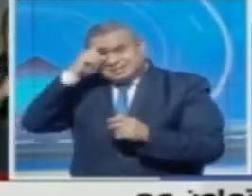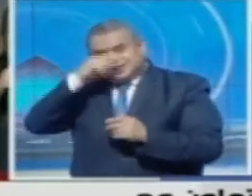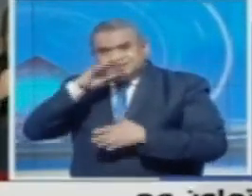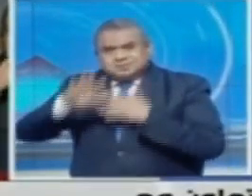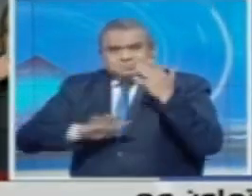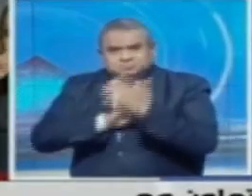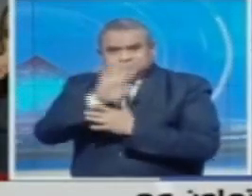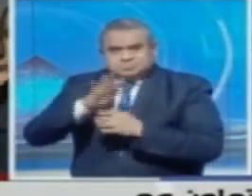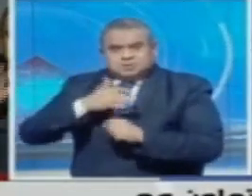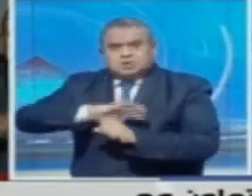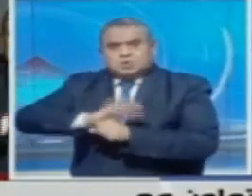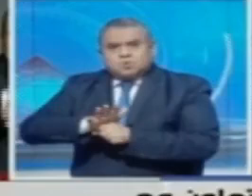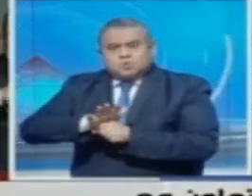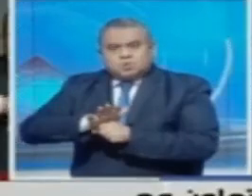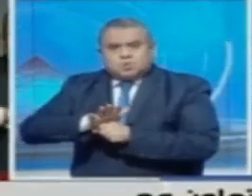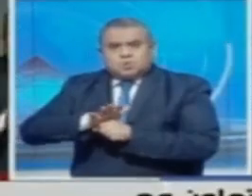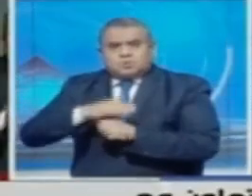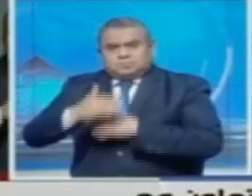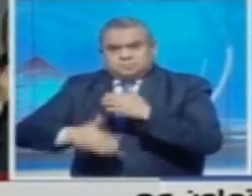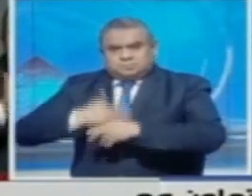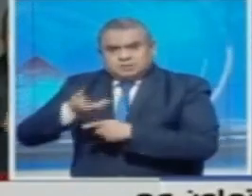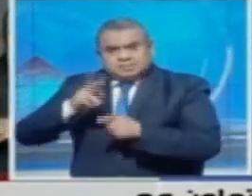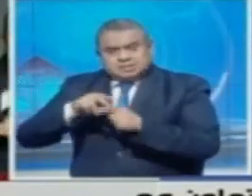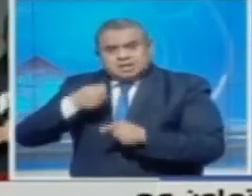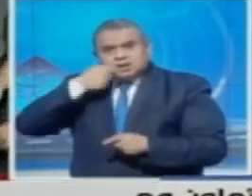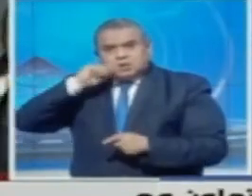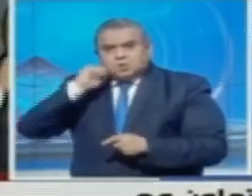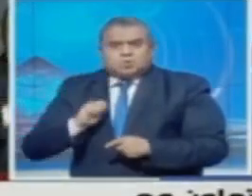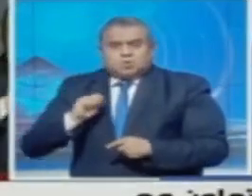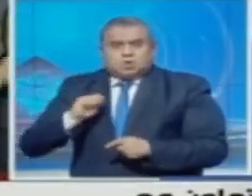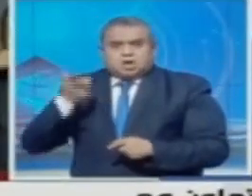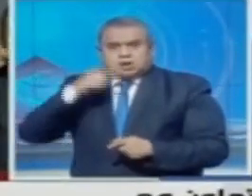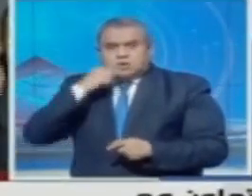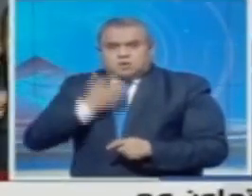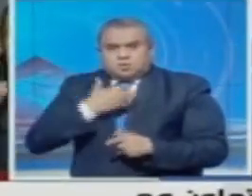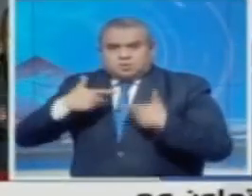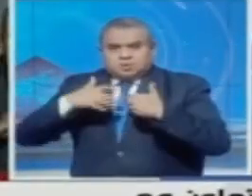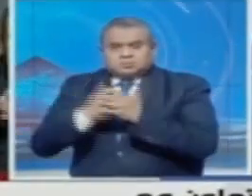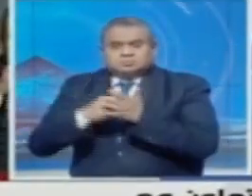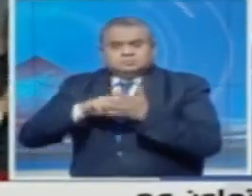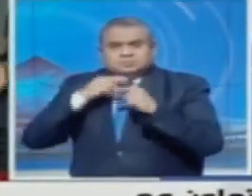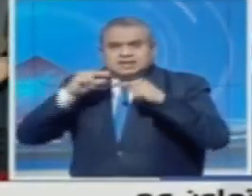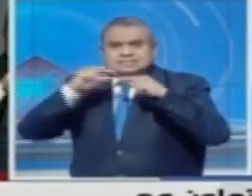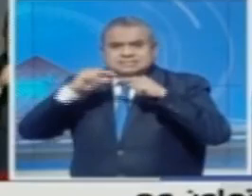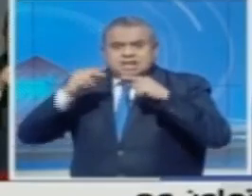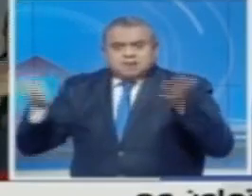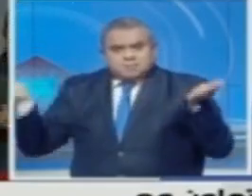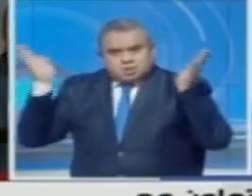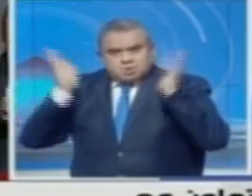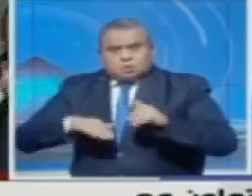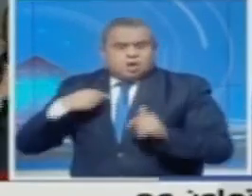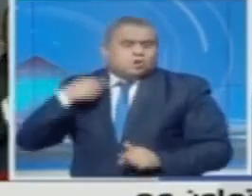أزمة الكوفيد-19 والأزمة الروسية الأوكرانية، أنا بقول إن ده كان ليه تأثير سلبي كبير جدا جدا على